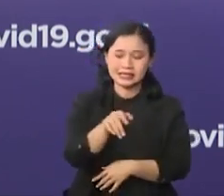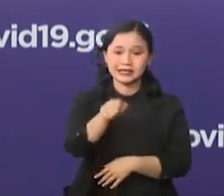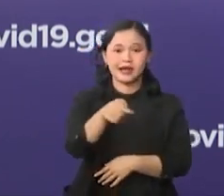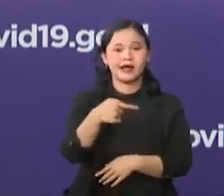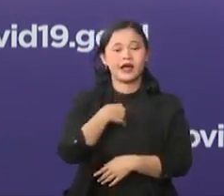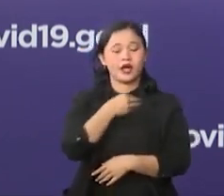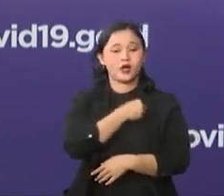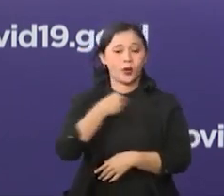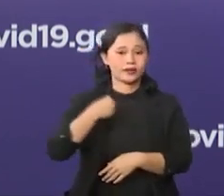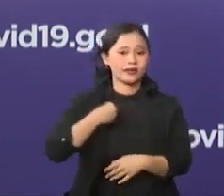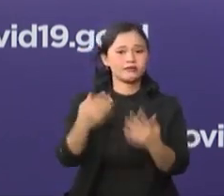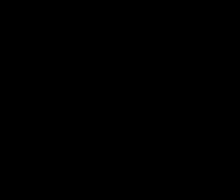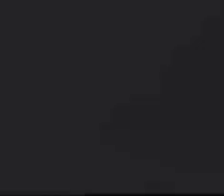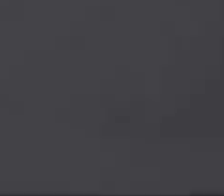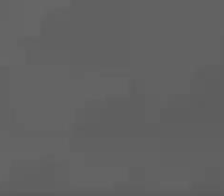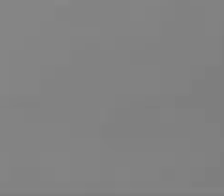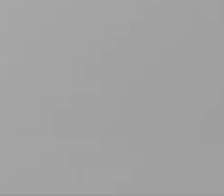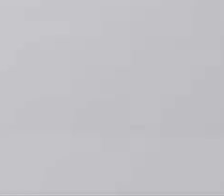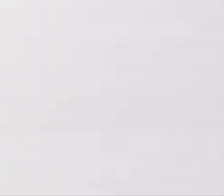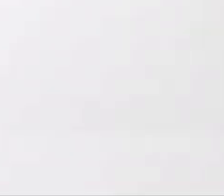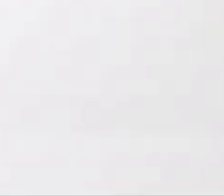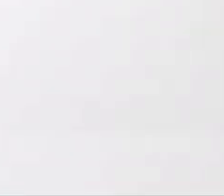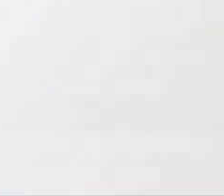menangani kasus-kasus covert